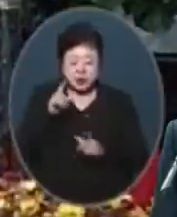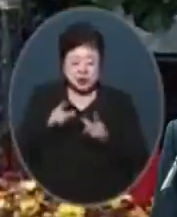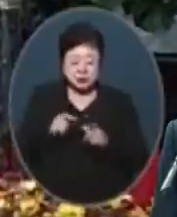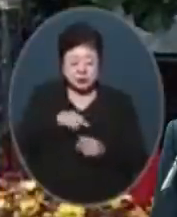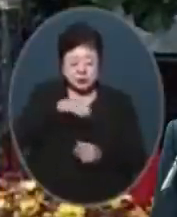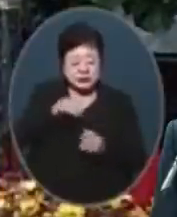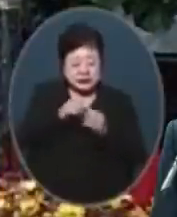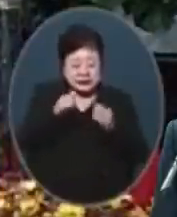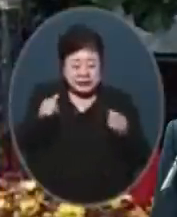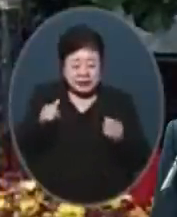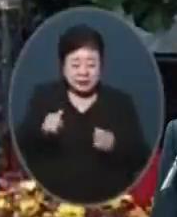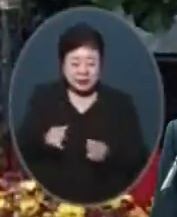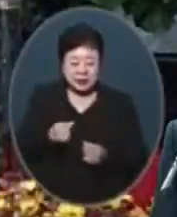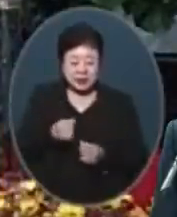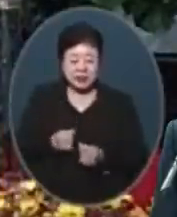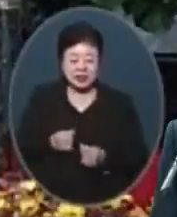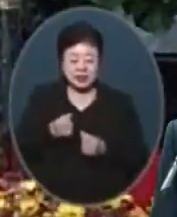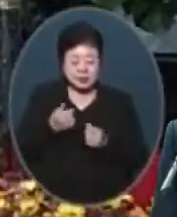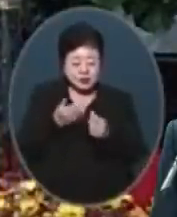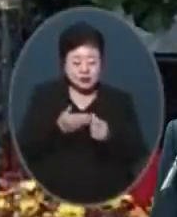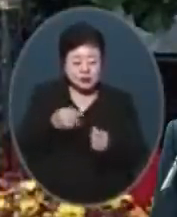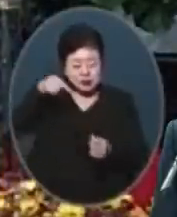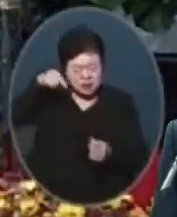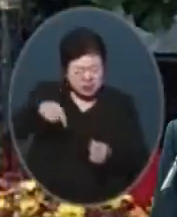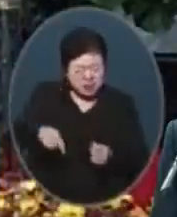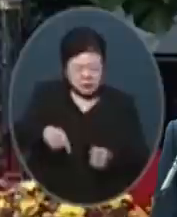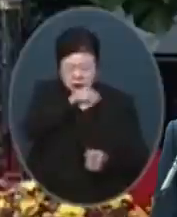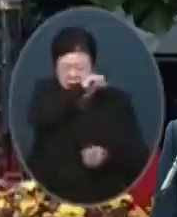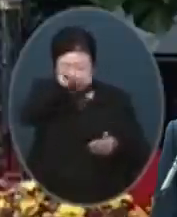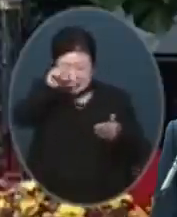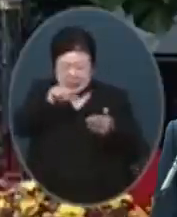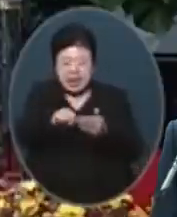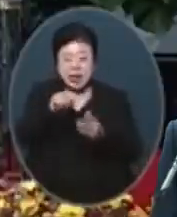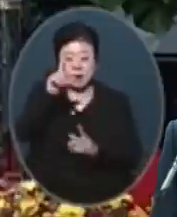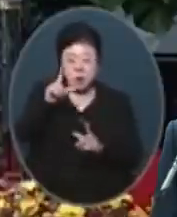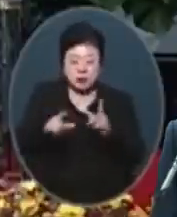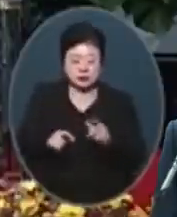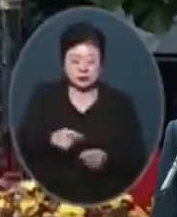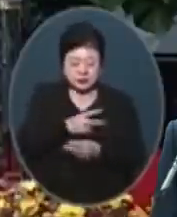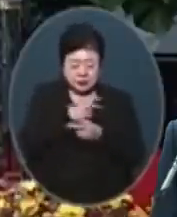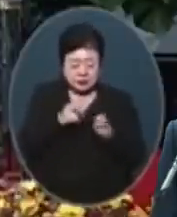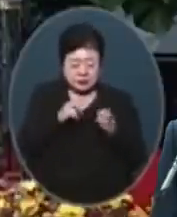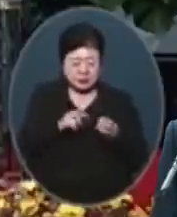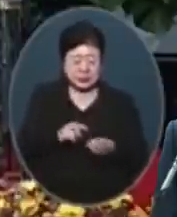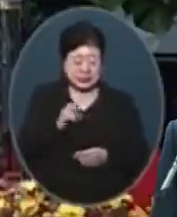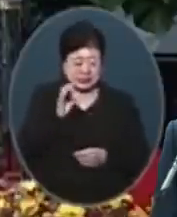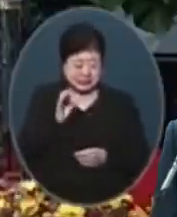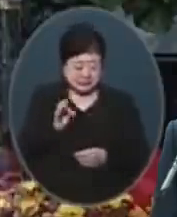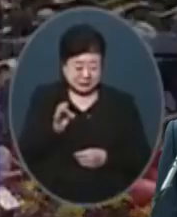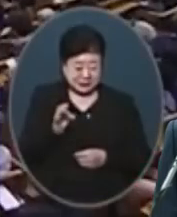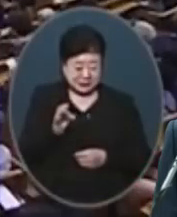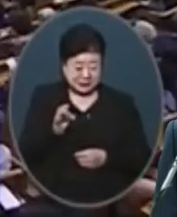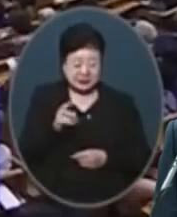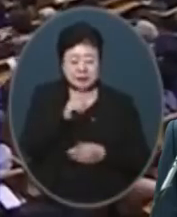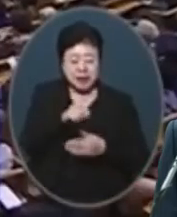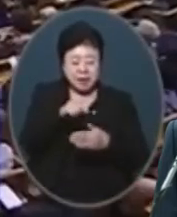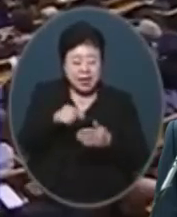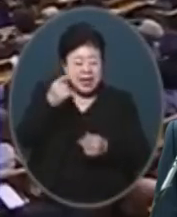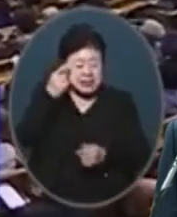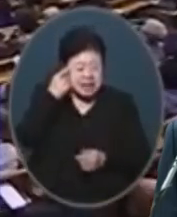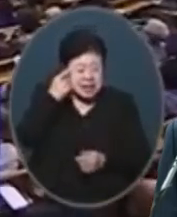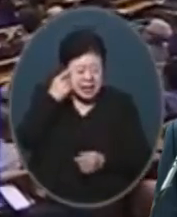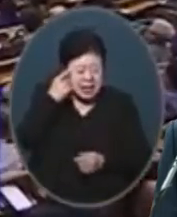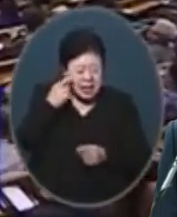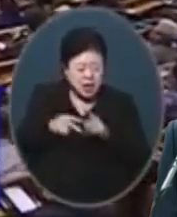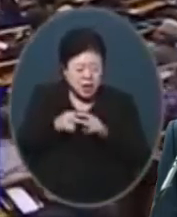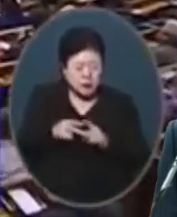사람들에게 영향을 주는 깊은 인생의 모습인 것입니다. 잠언서 23장 7절에 대저 그 마음의 생각이